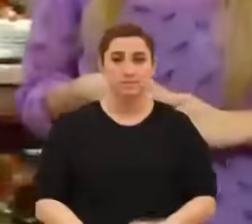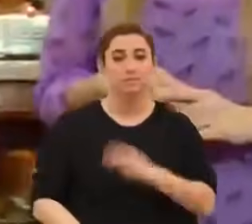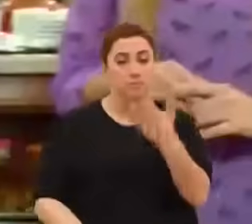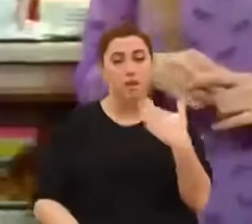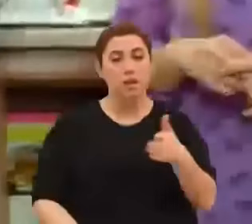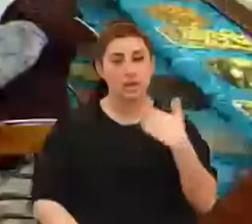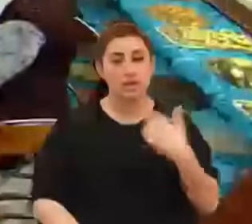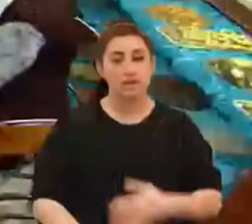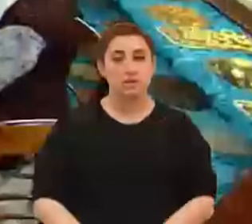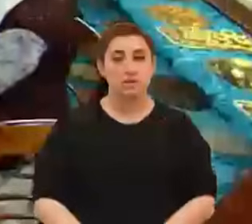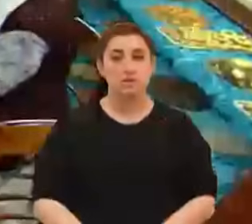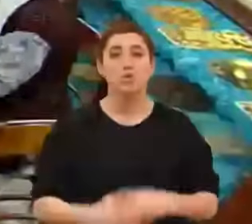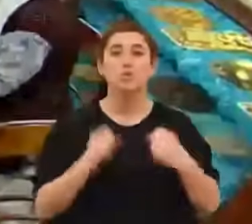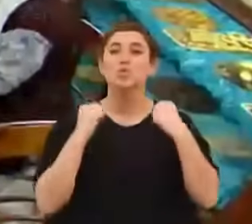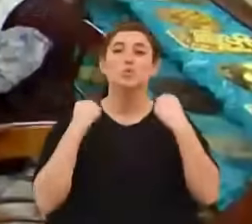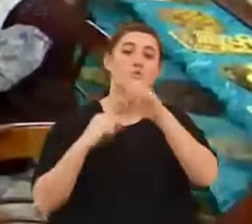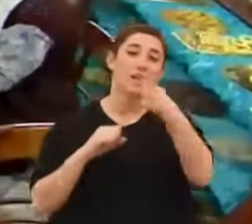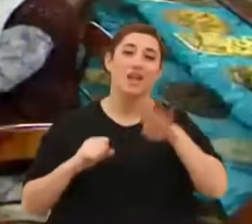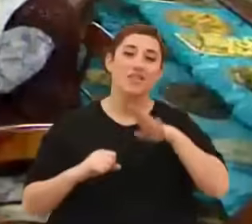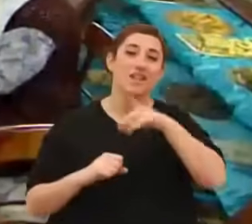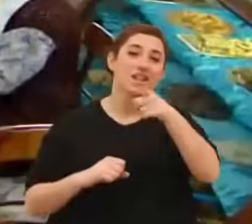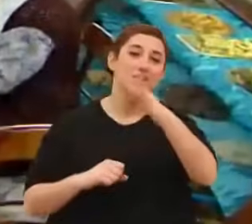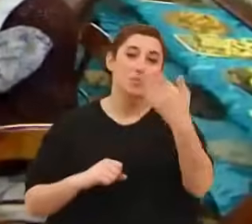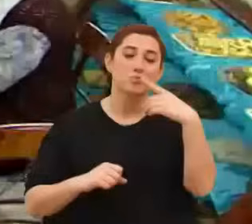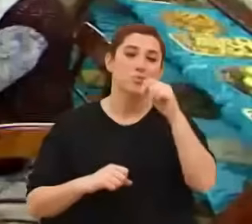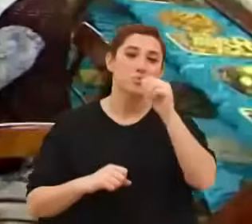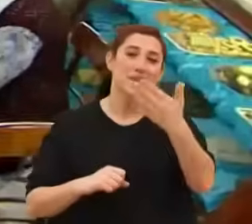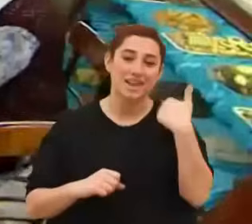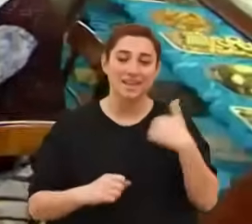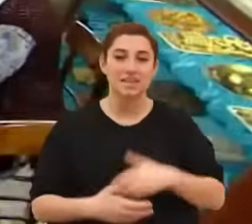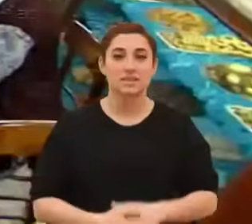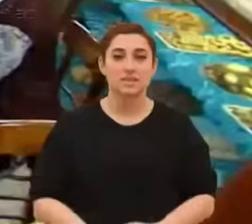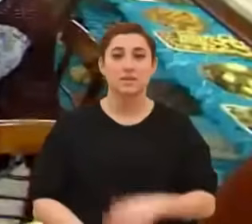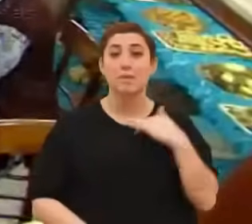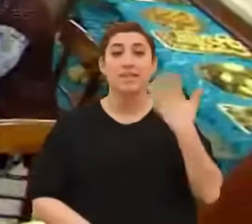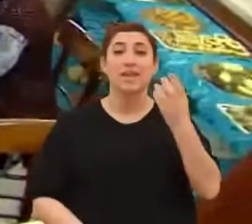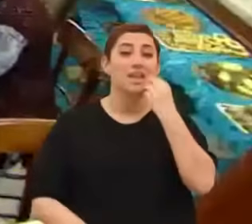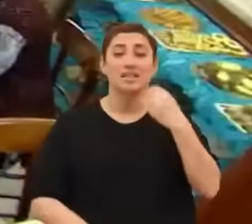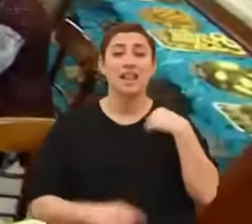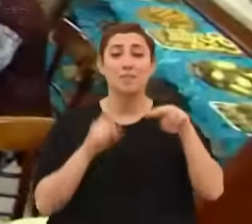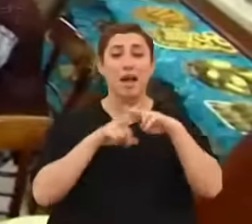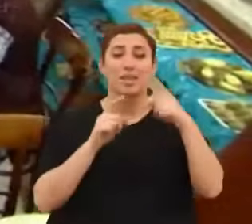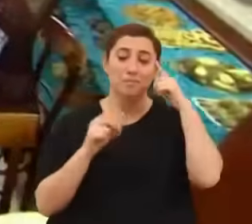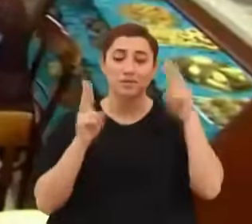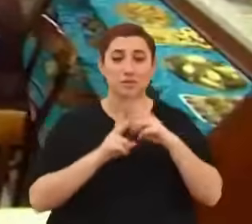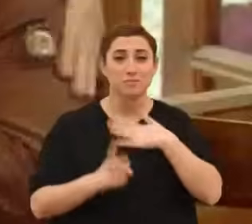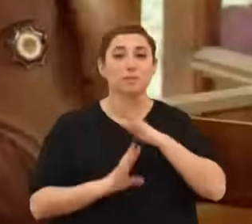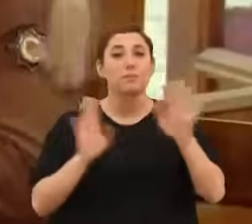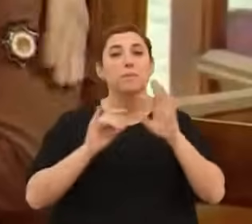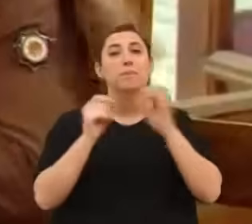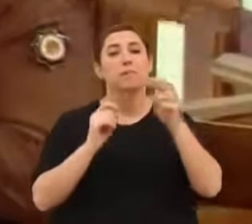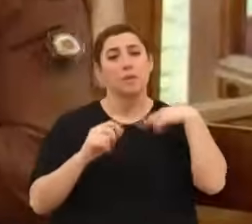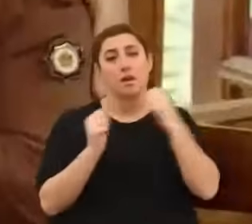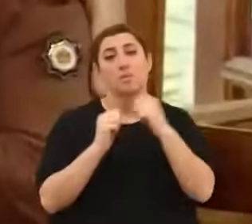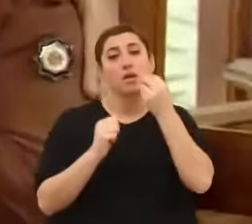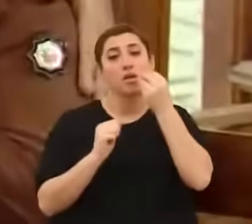Necla. Gel, gel. Güçlü. Ömer şey. Su ver oradan Bekir abi. Ne de? Tamam, tamam. Ben nasıl yedim Ayten'i başkomiserim? Tamam, tamam. Bekir yedik.